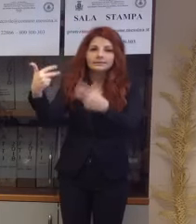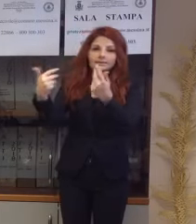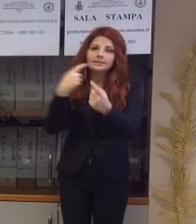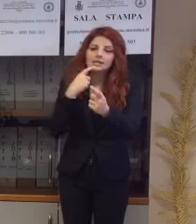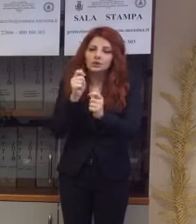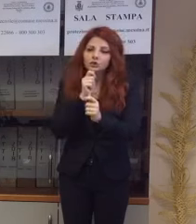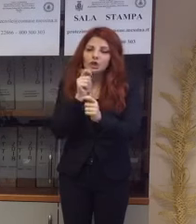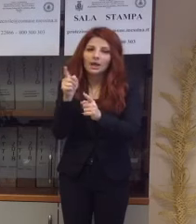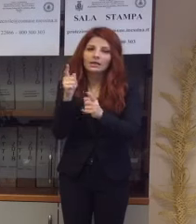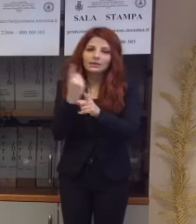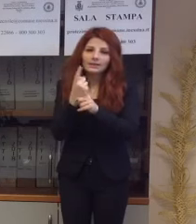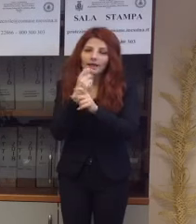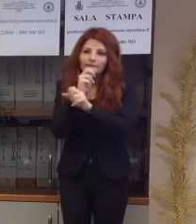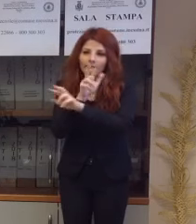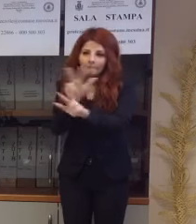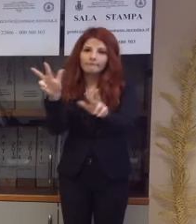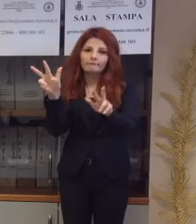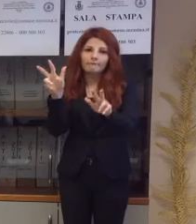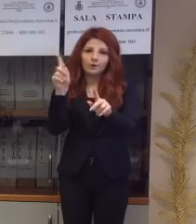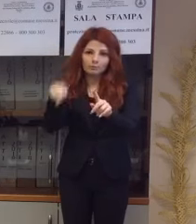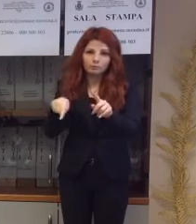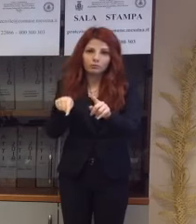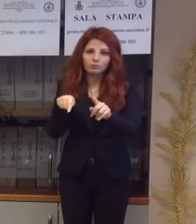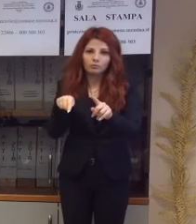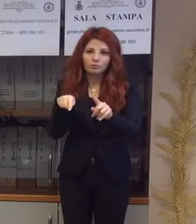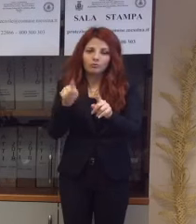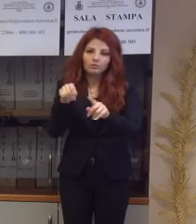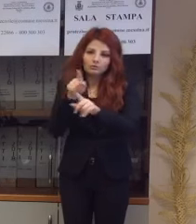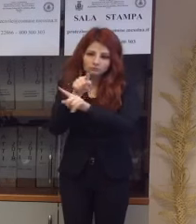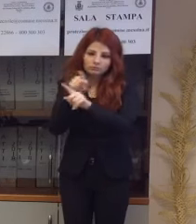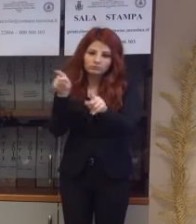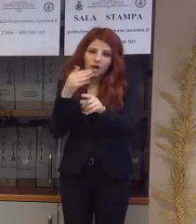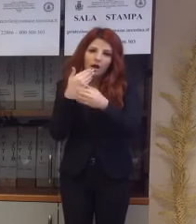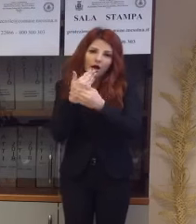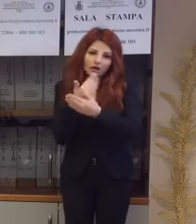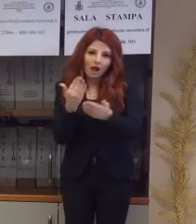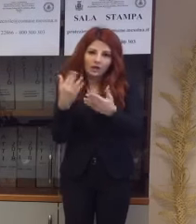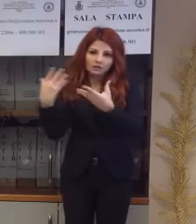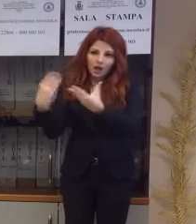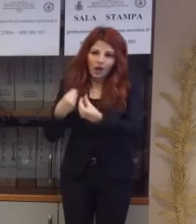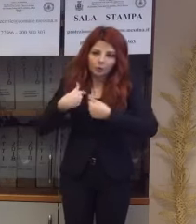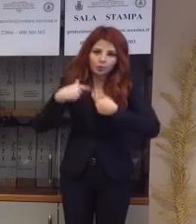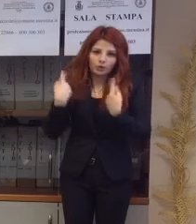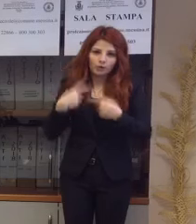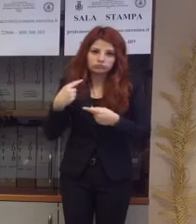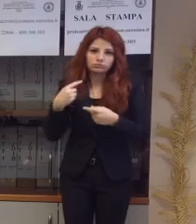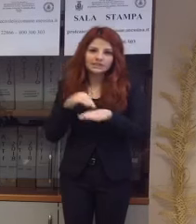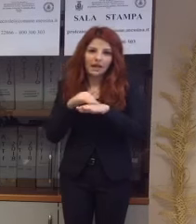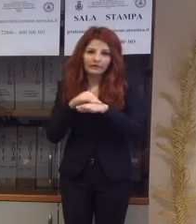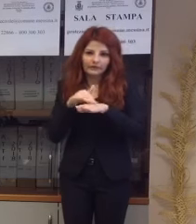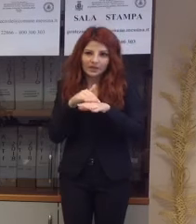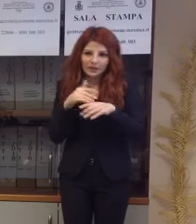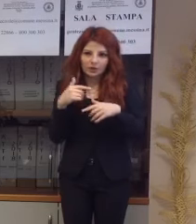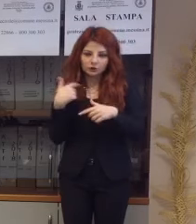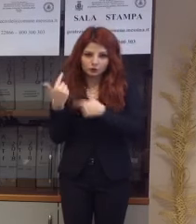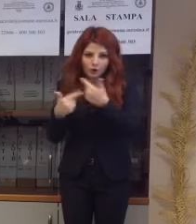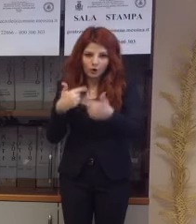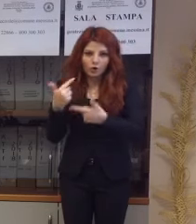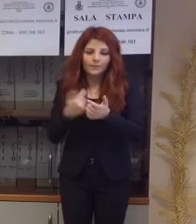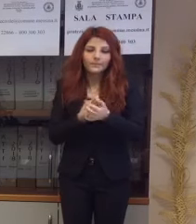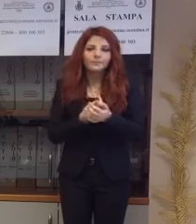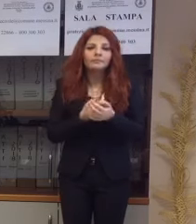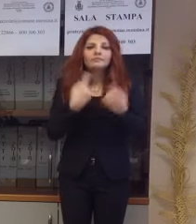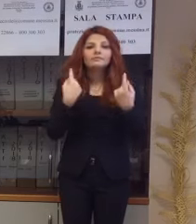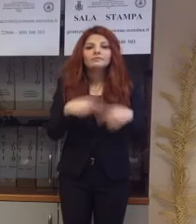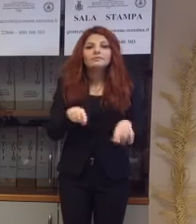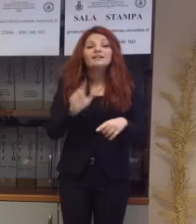una diffusa rilevanza, anzi vi dico grazie per l'aiuto che ci state dando e per il servizio che stiamo svolgendo. Quindi sabato 18